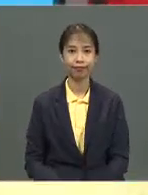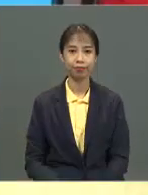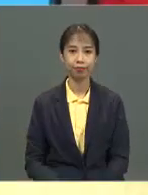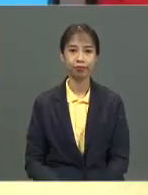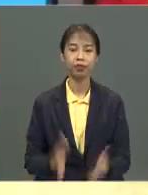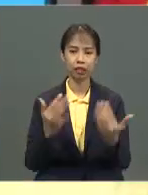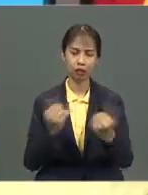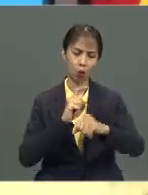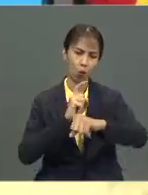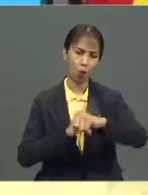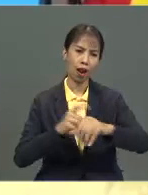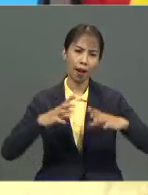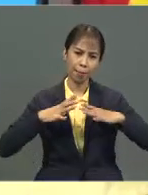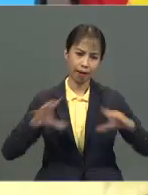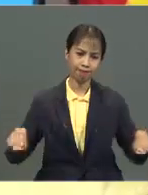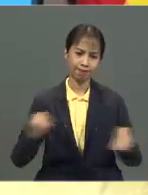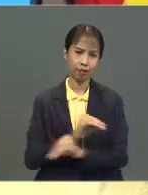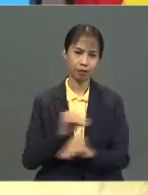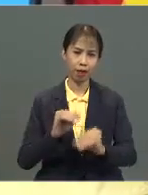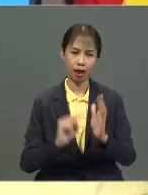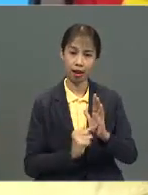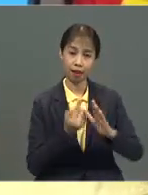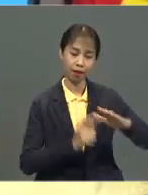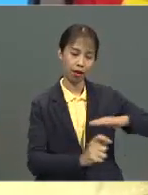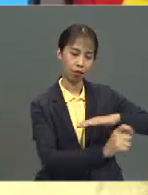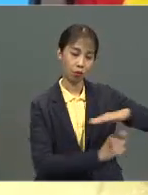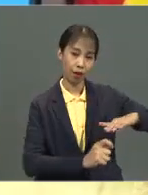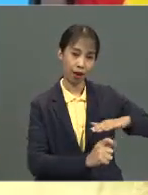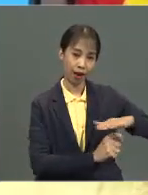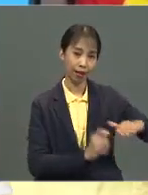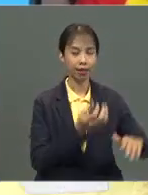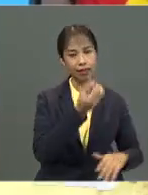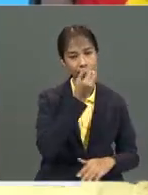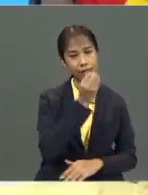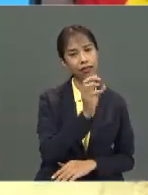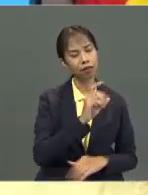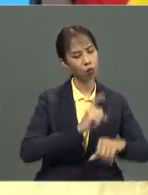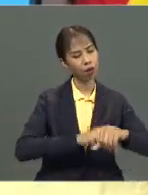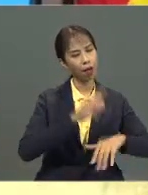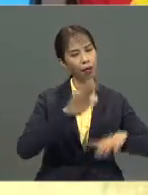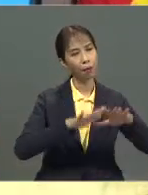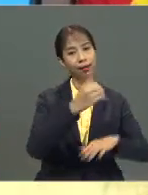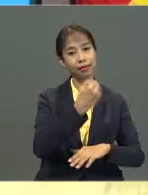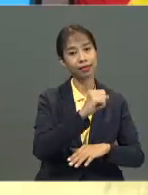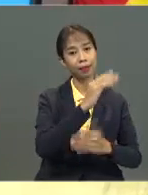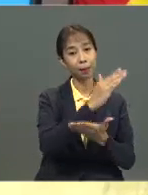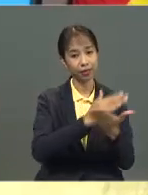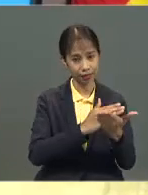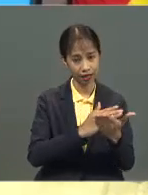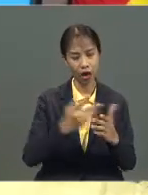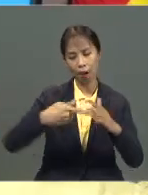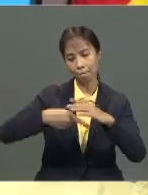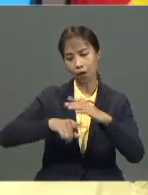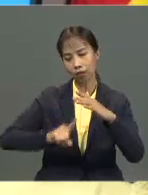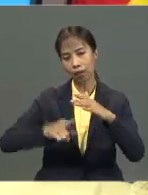การเหลื่อมเวลานะคะเราก็จะเริ่มตั้งแต่อนุบาลแล้วนะคะก็เริ่มทานอาหารกลางวันตั้งแต่ตอน 10:30 นแล้วพอป .1 ป .2 ก็จ